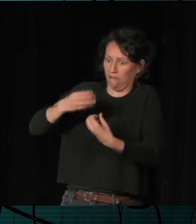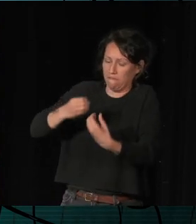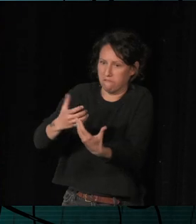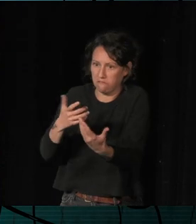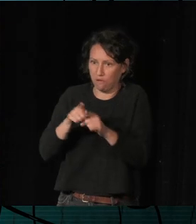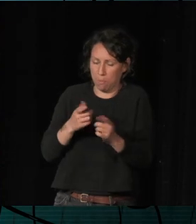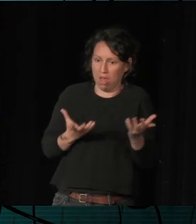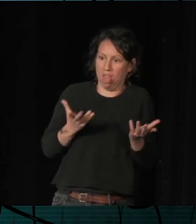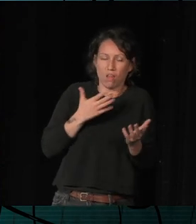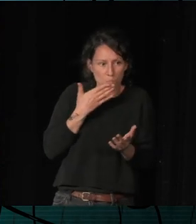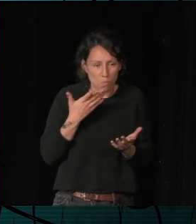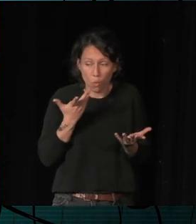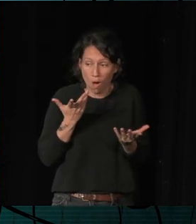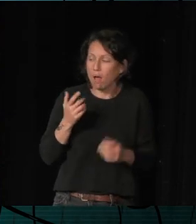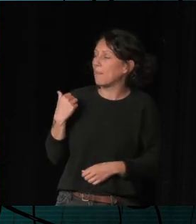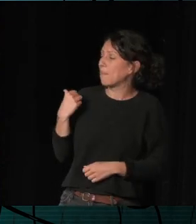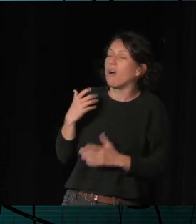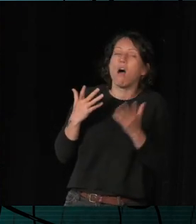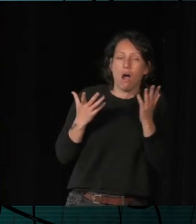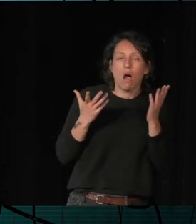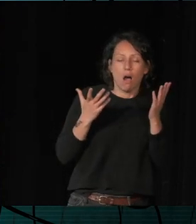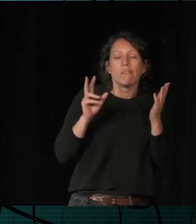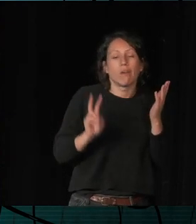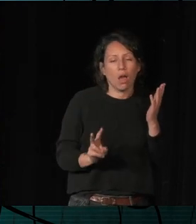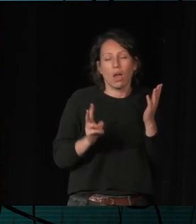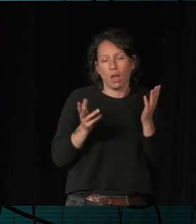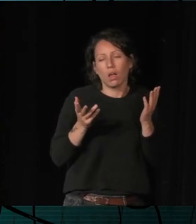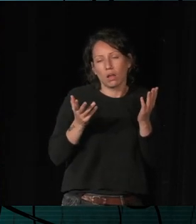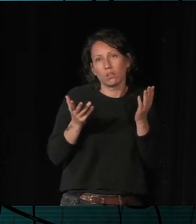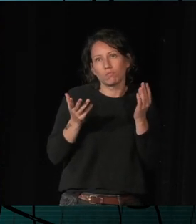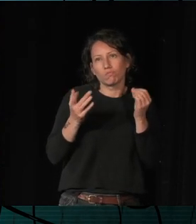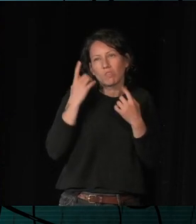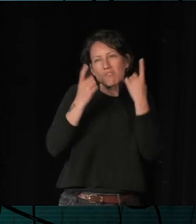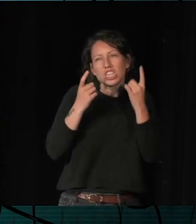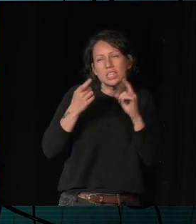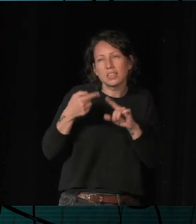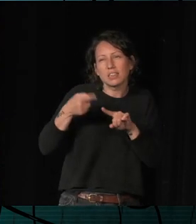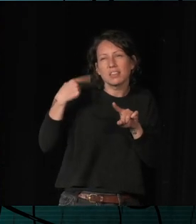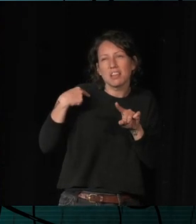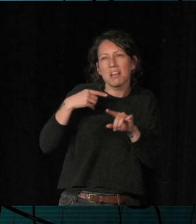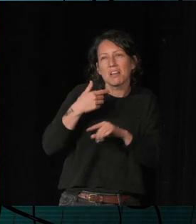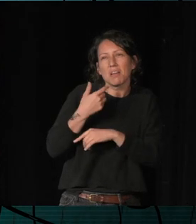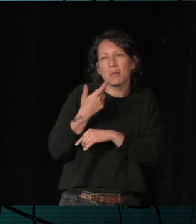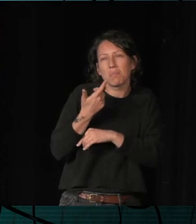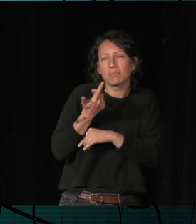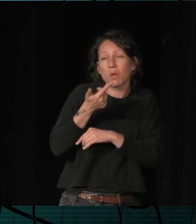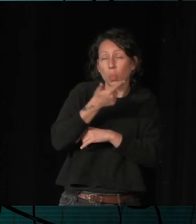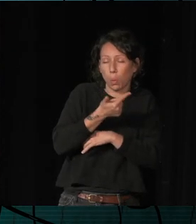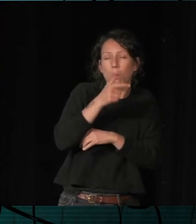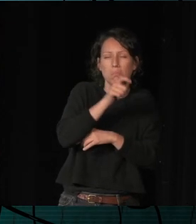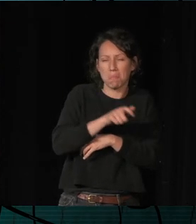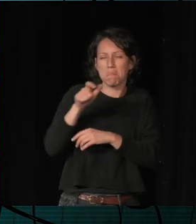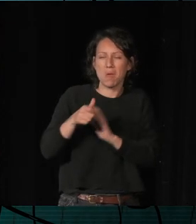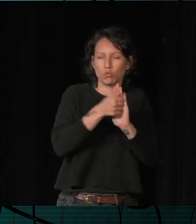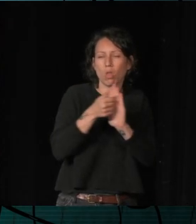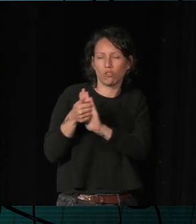Un mélange des deux, honnêtement, parce que je réfléchis aux derniers personnages qui m'ont vraiment marqué dans un jeu vidéo, et je pourrais pas dire par exemple que c'est l'aspect visuel qui m'a séduit